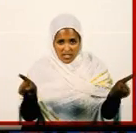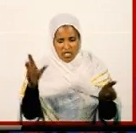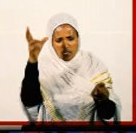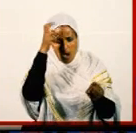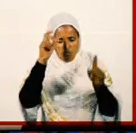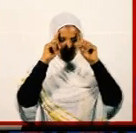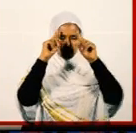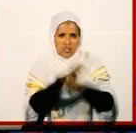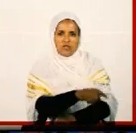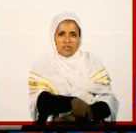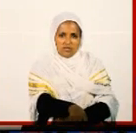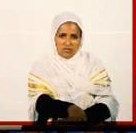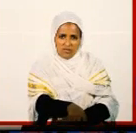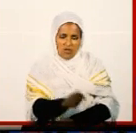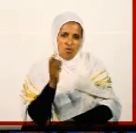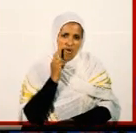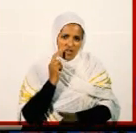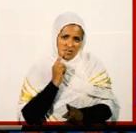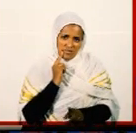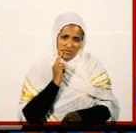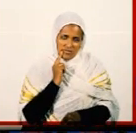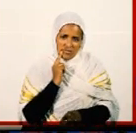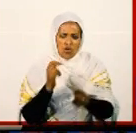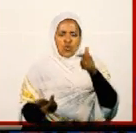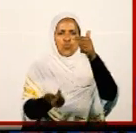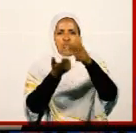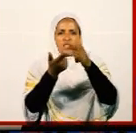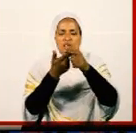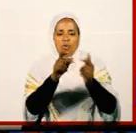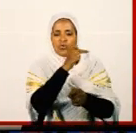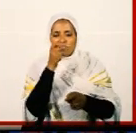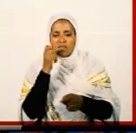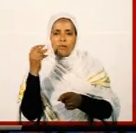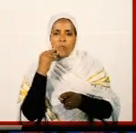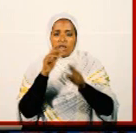ሁለተኛዋን ድንግል ማርያምን ግን መልአኩ ቅዱስ ገብርኤል አበሰራት።